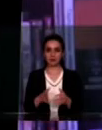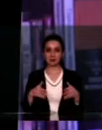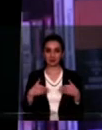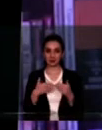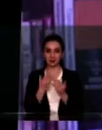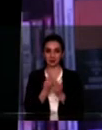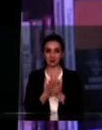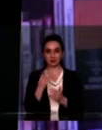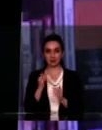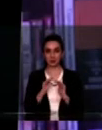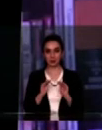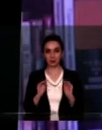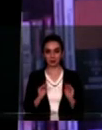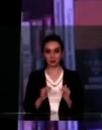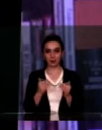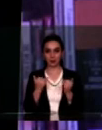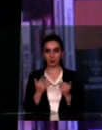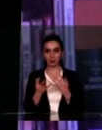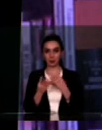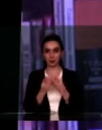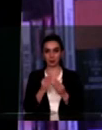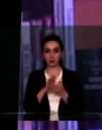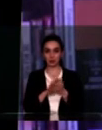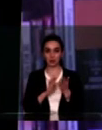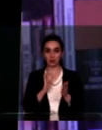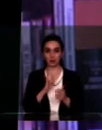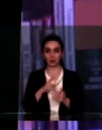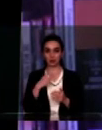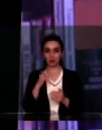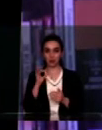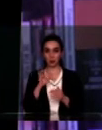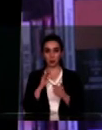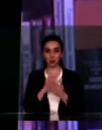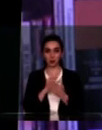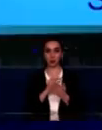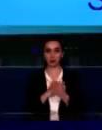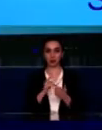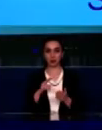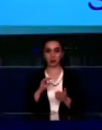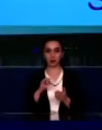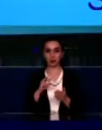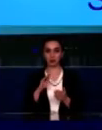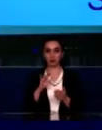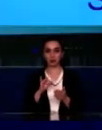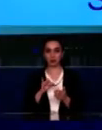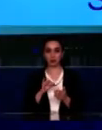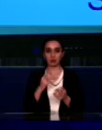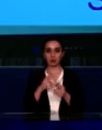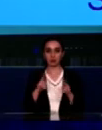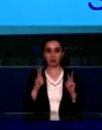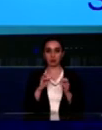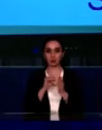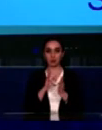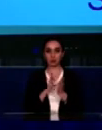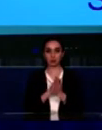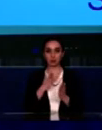Здравствуйте, дорогие ребята! Сегодня мы с вами продолжаем говорить о программе Delphi. Запишем, пожалуйста, тема